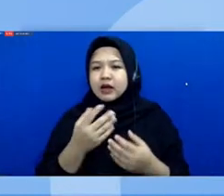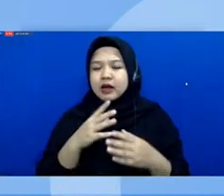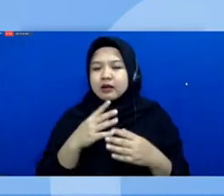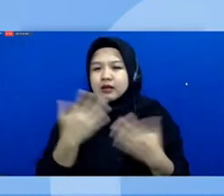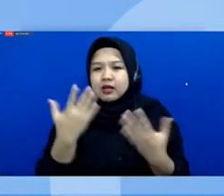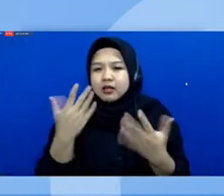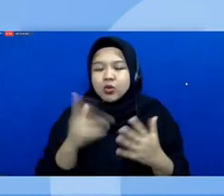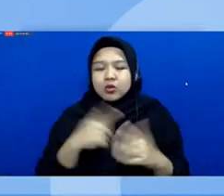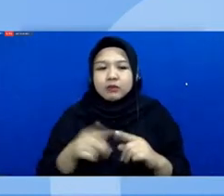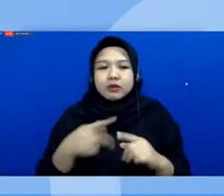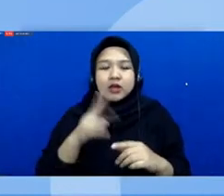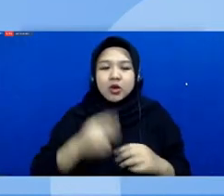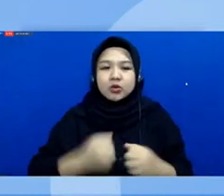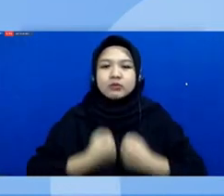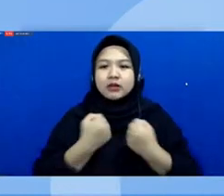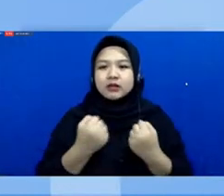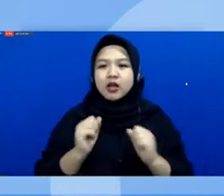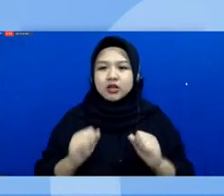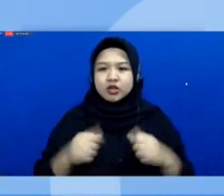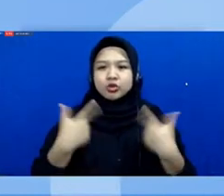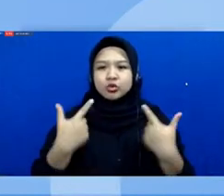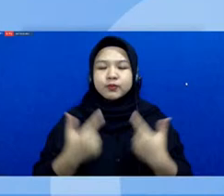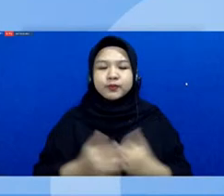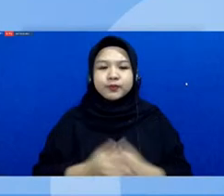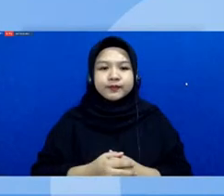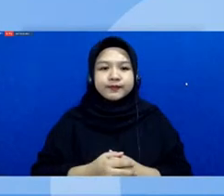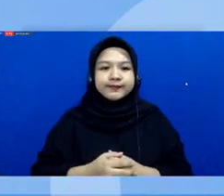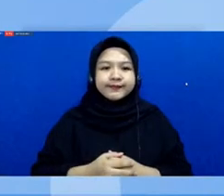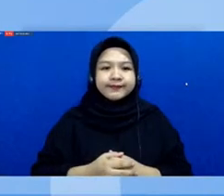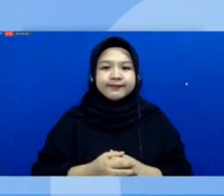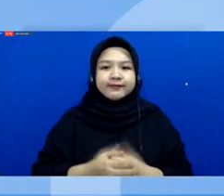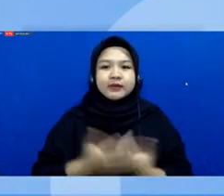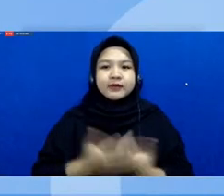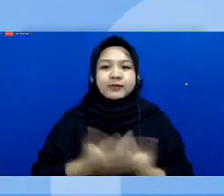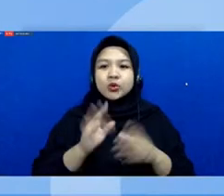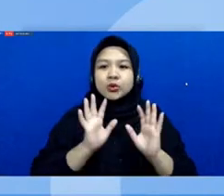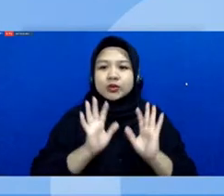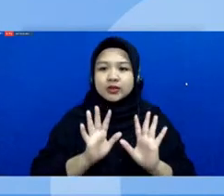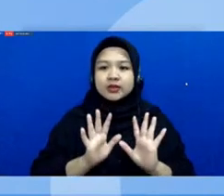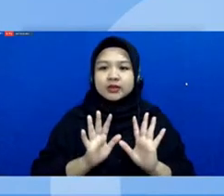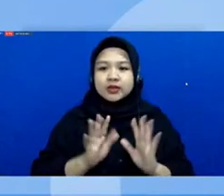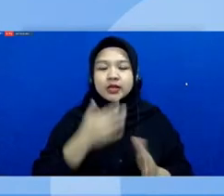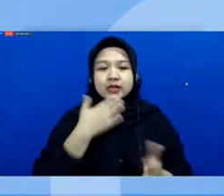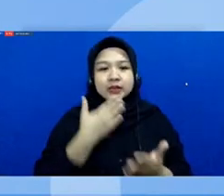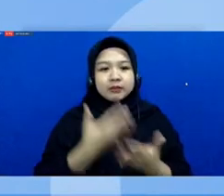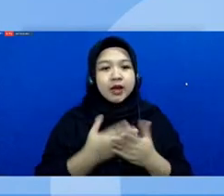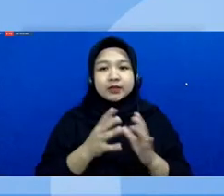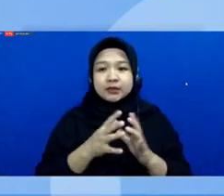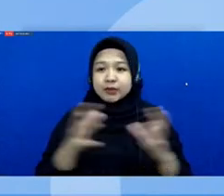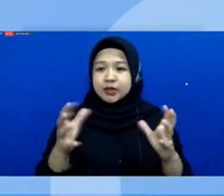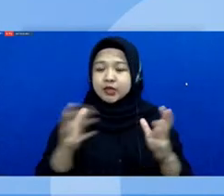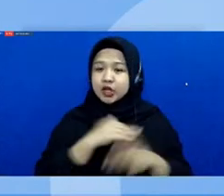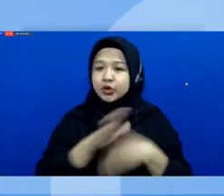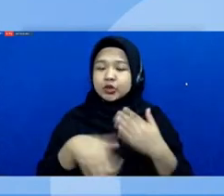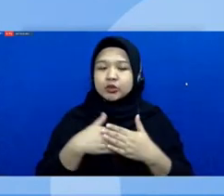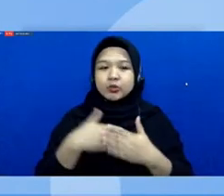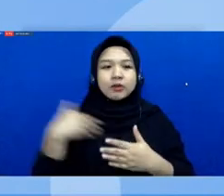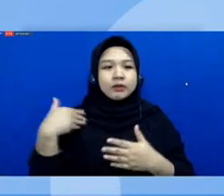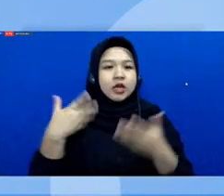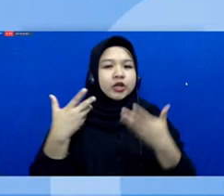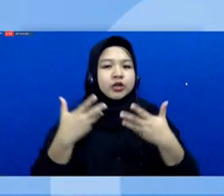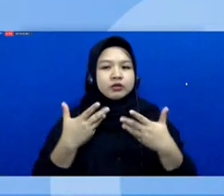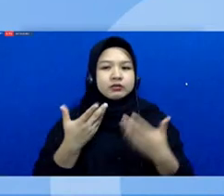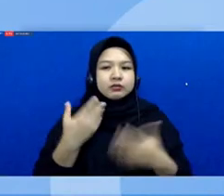dari kondisi pandemi ini. Mungkin itu saja. Sekali lagi, terima kasih banyak untuk semua pihak yang